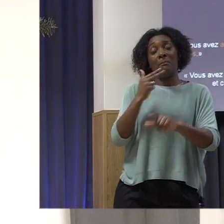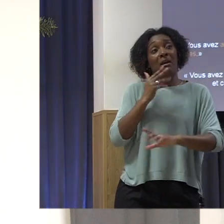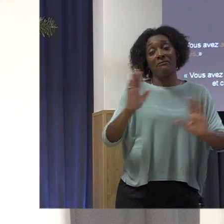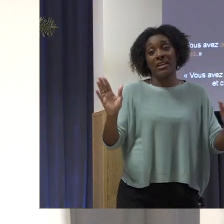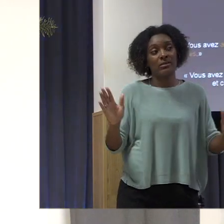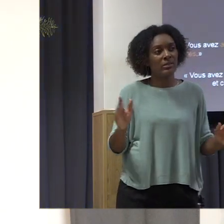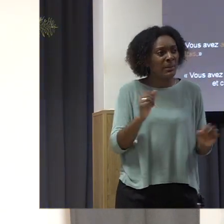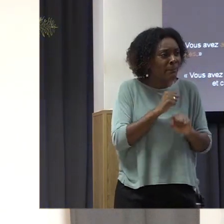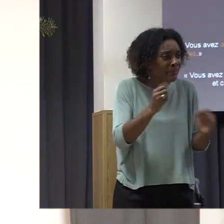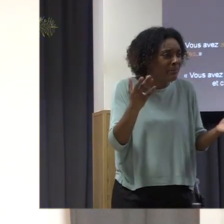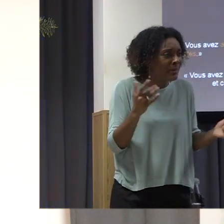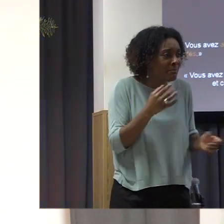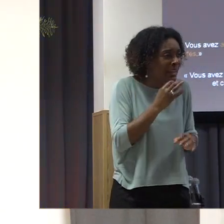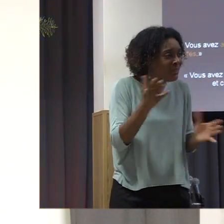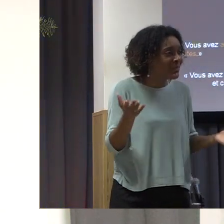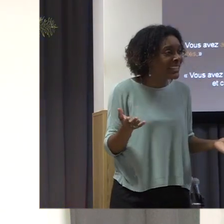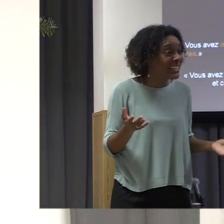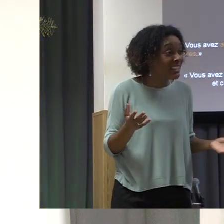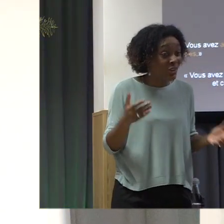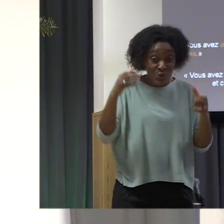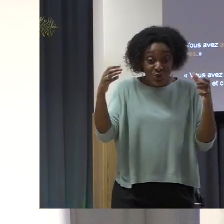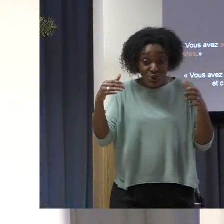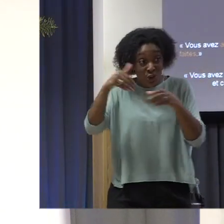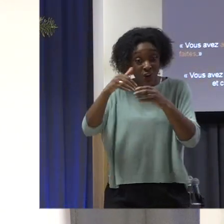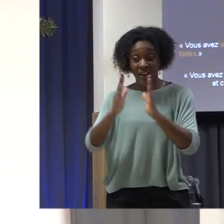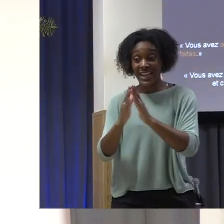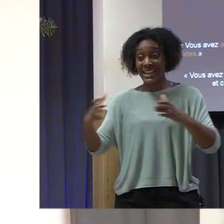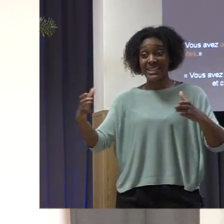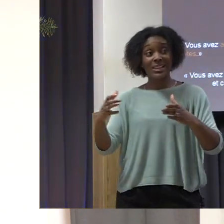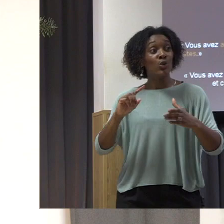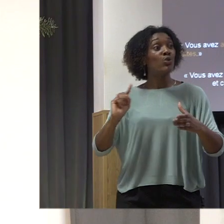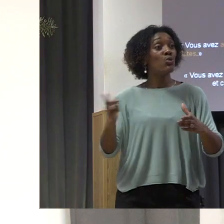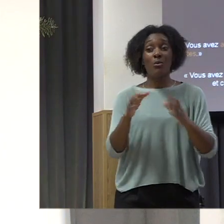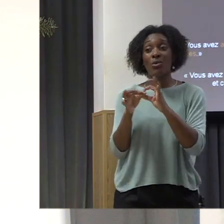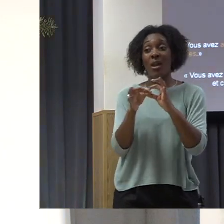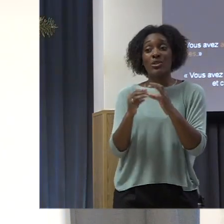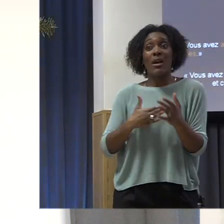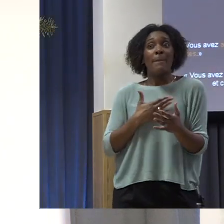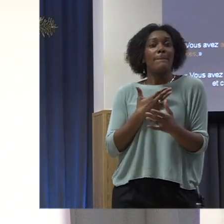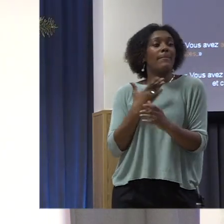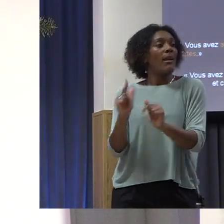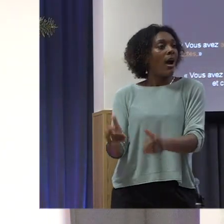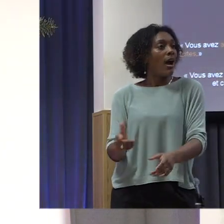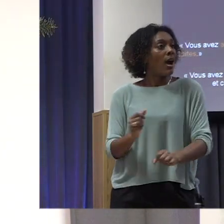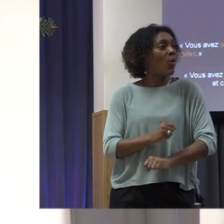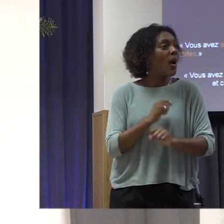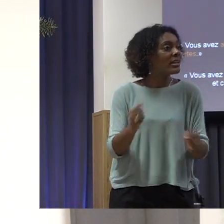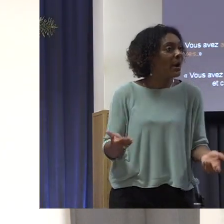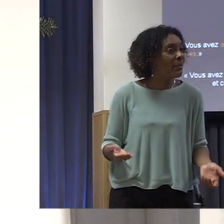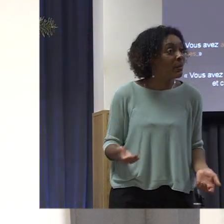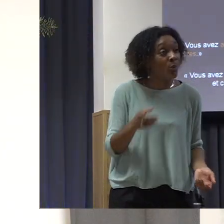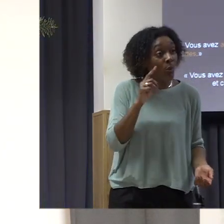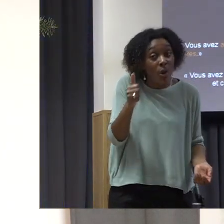C'est magnifique cela, de penser vraiment, ils Ils se sont mis à